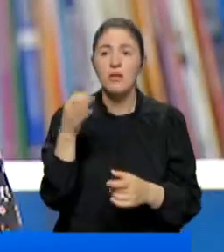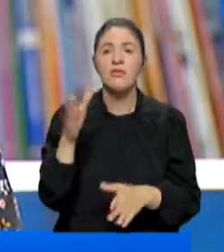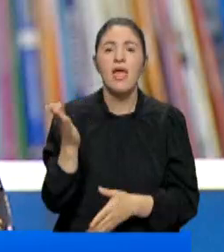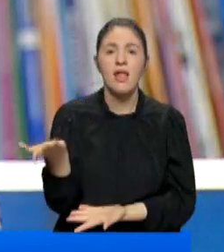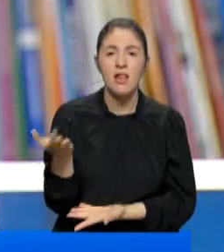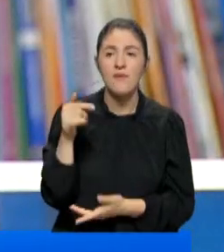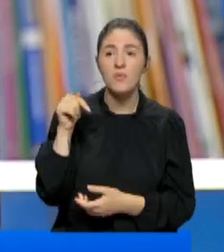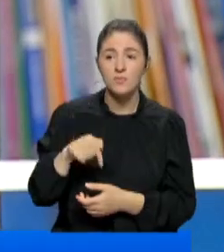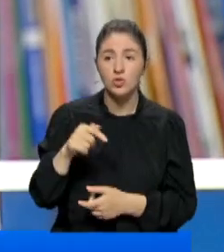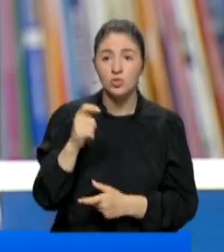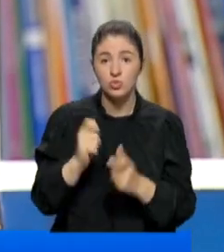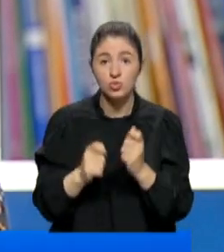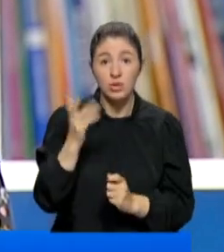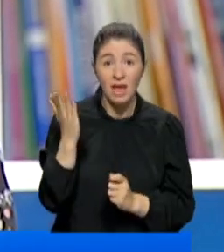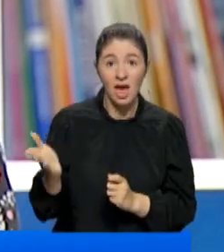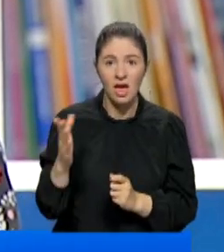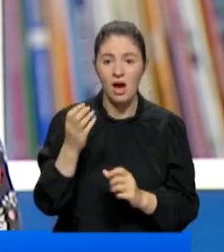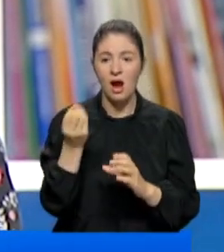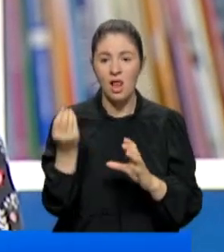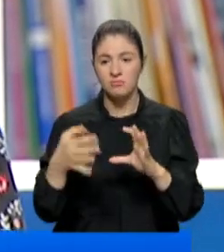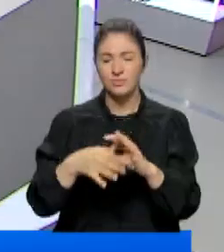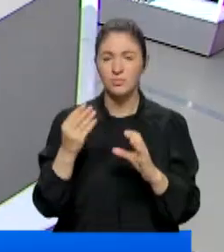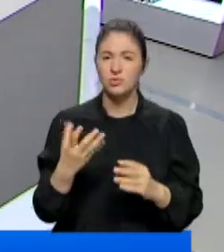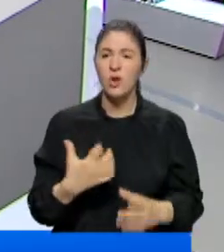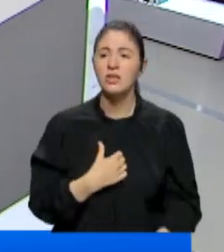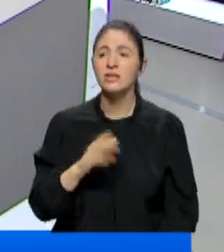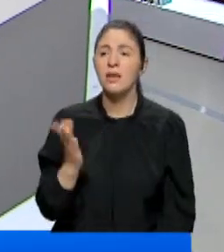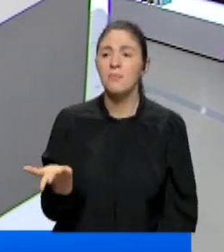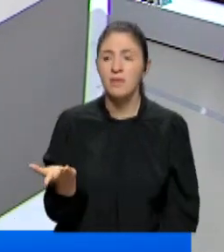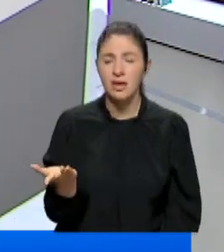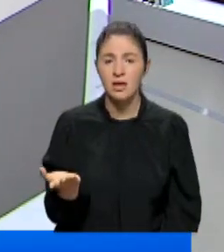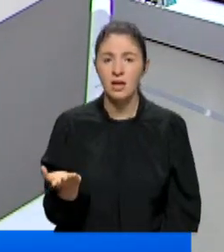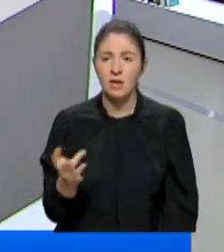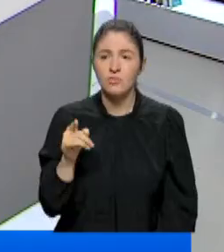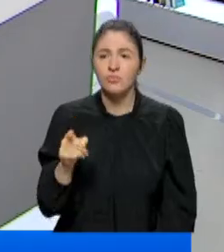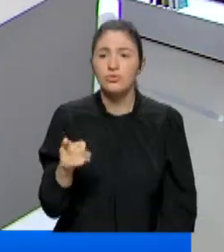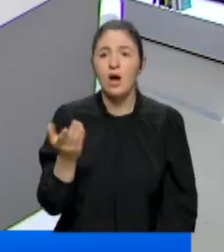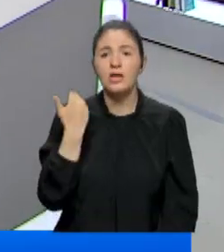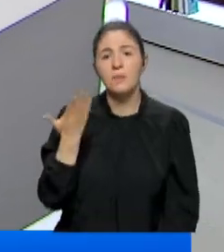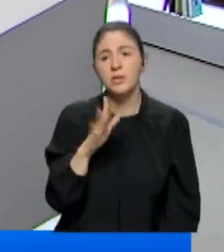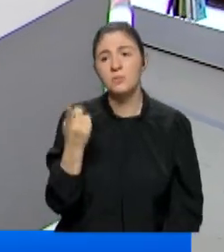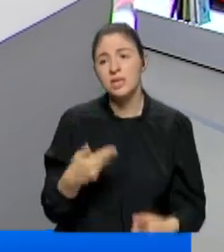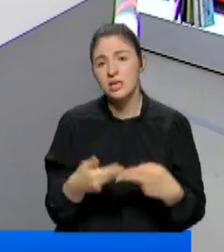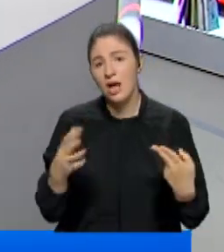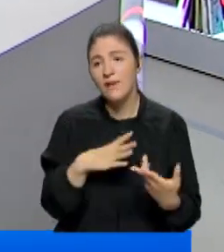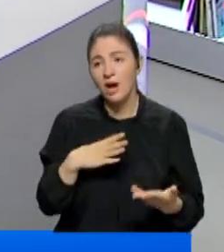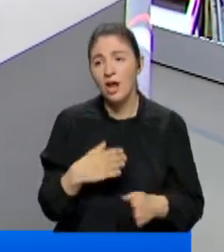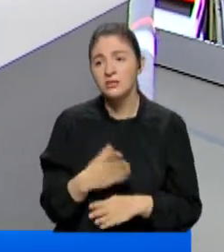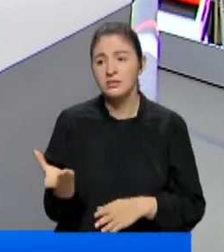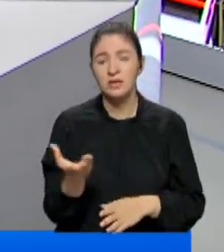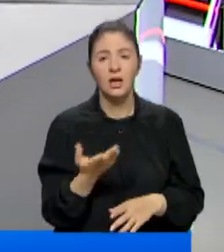ve bugün sütlere alarm takılması. Çok acı değil mi? Yani çok, çünkü bunun arkasında başka bir hikaye var yani. Ne